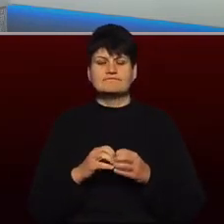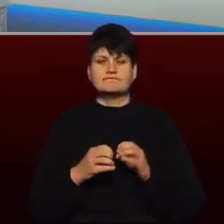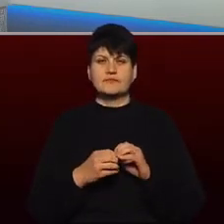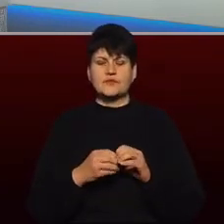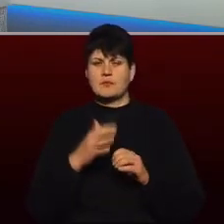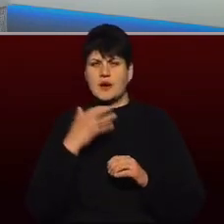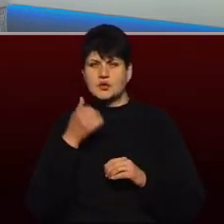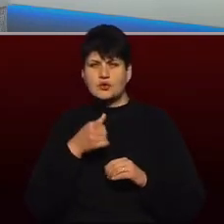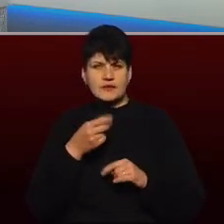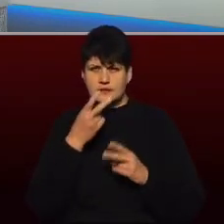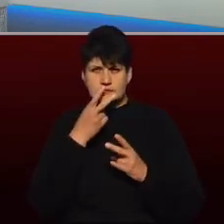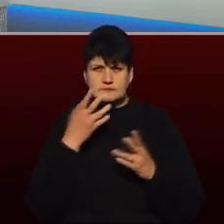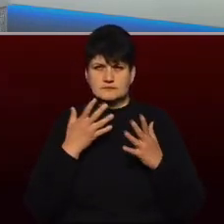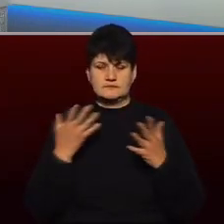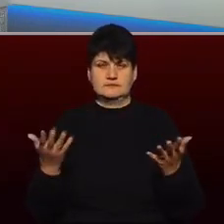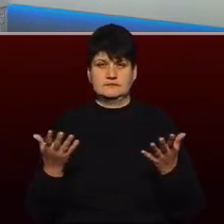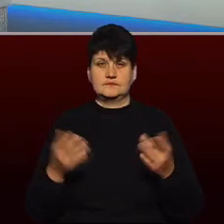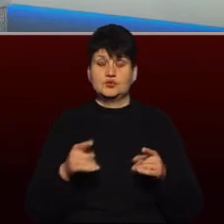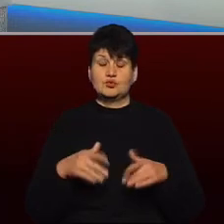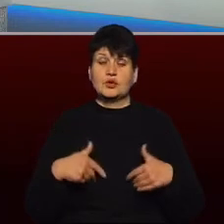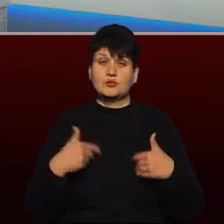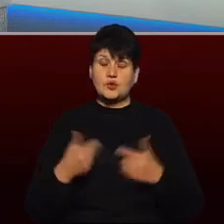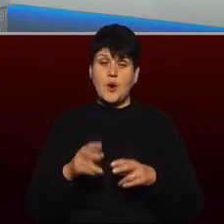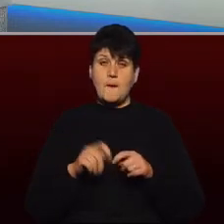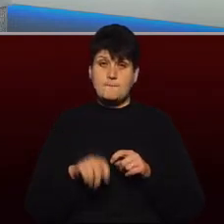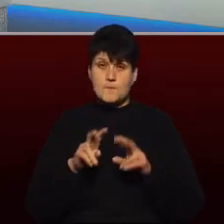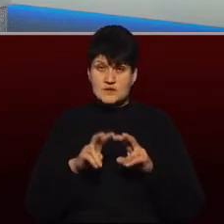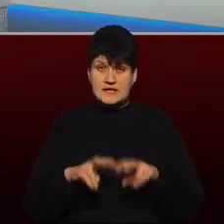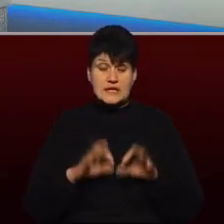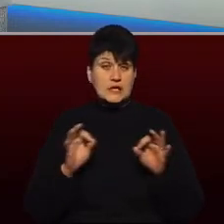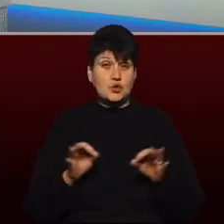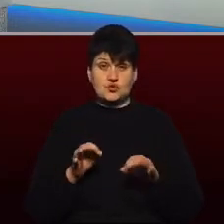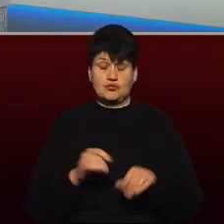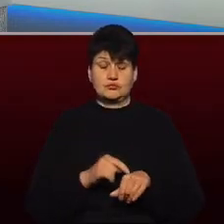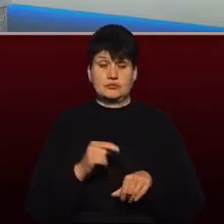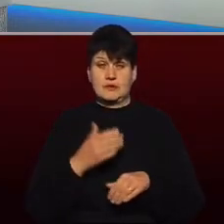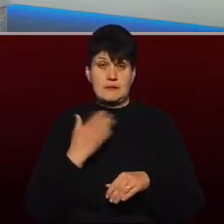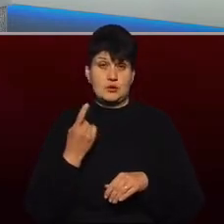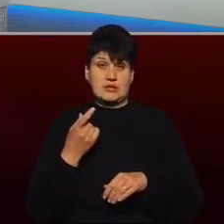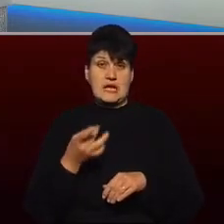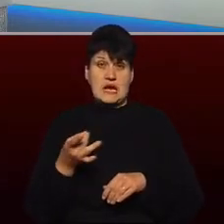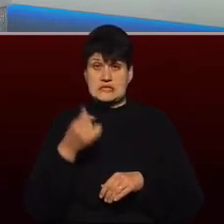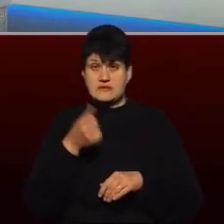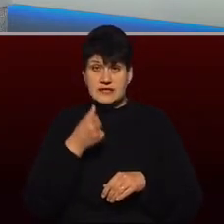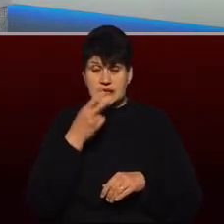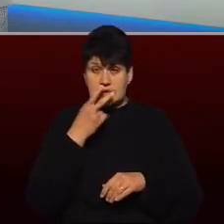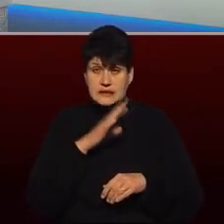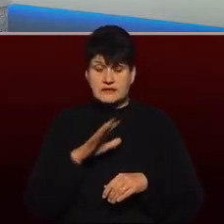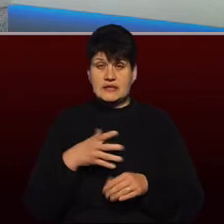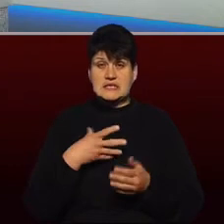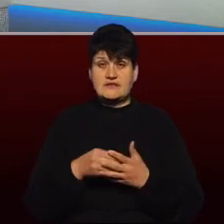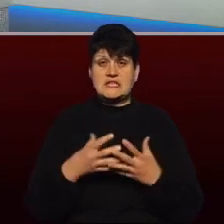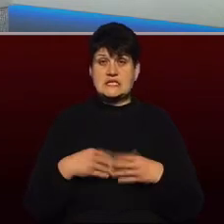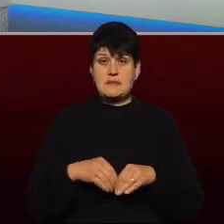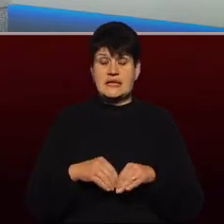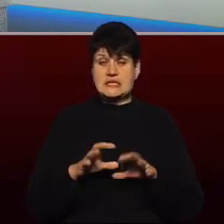не дає про себе знати. Тому рекомендуємо обстежуватись, навіть коли нічого не турбує, один раз на рік, незважаючи на свій сімейний статус,